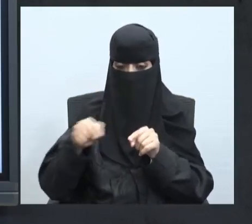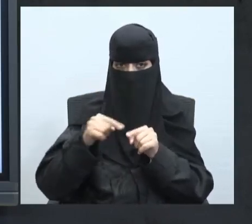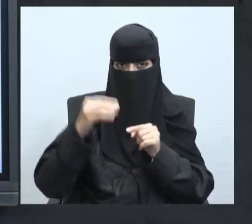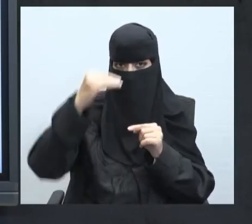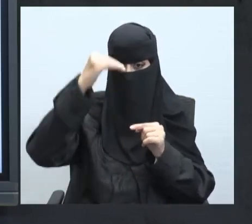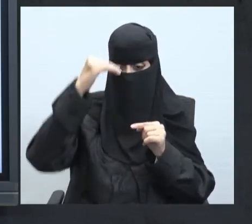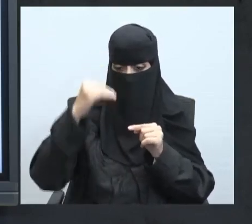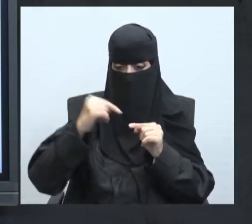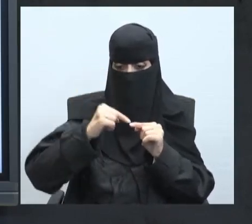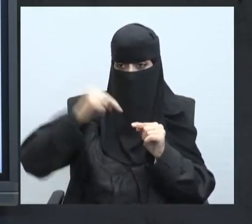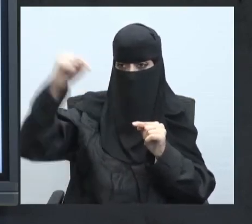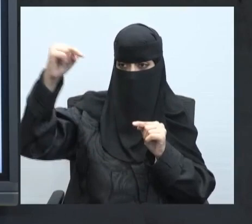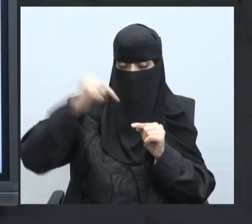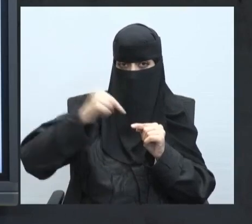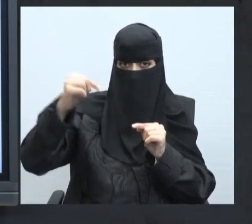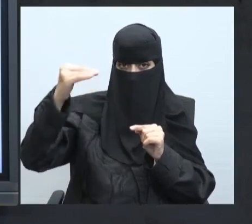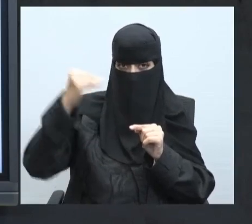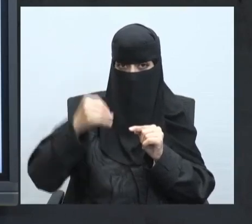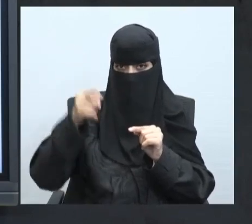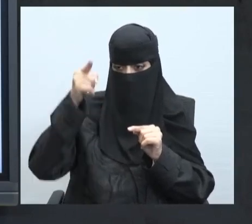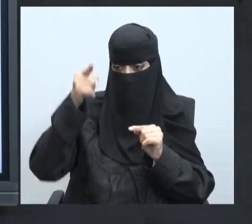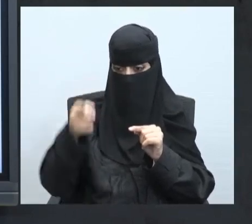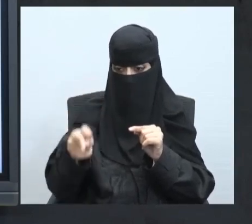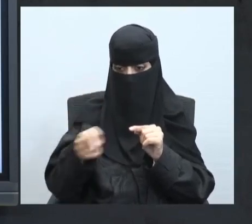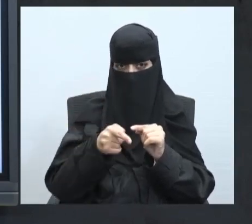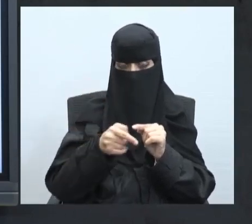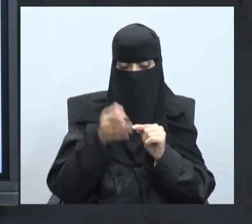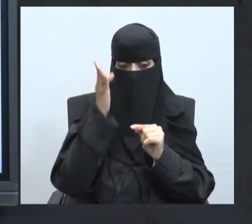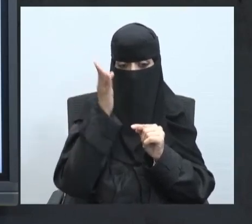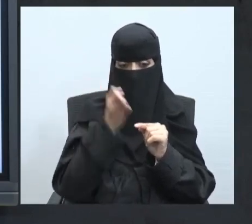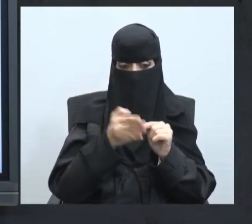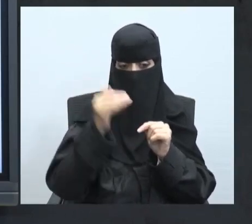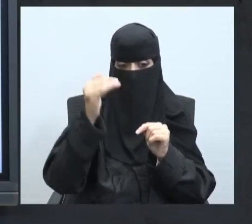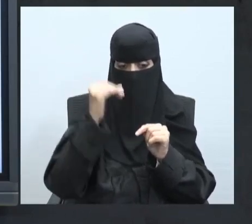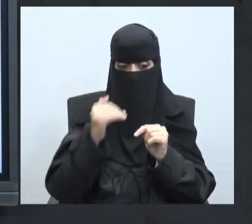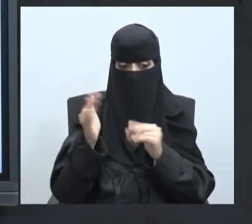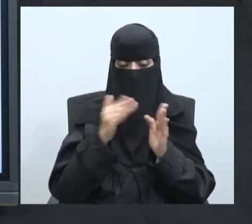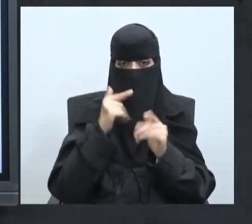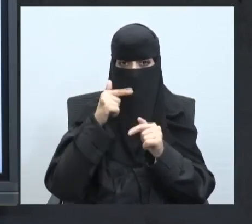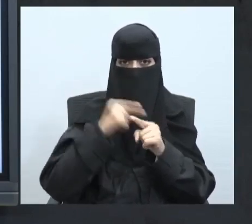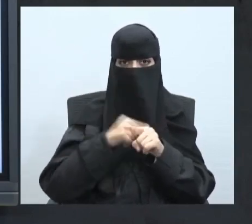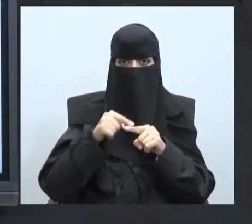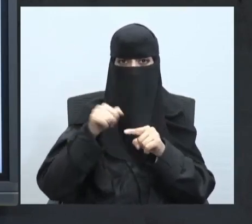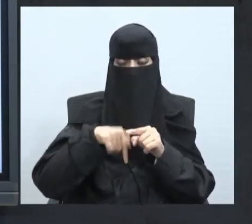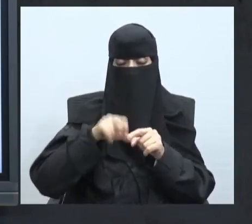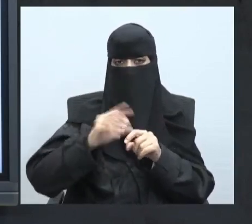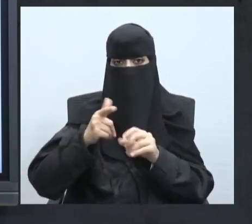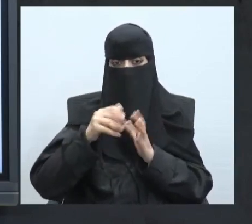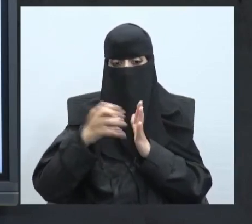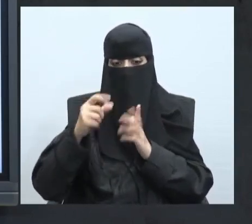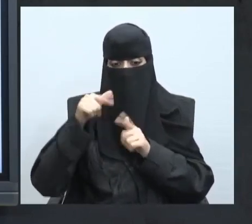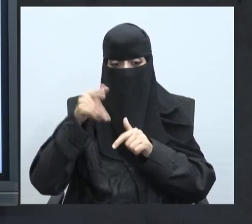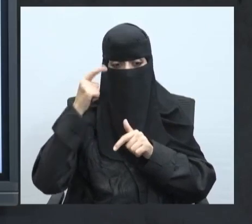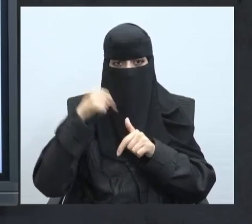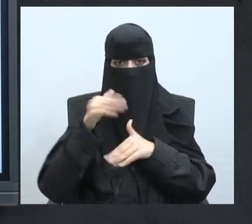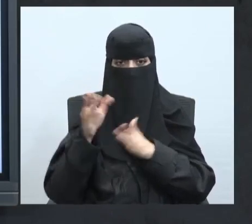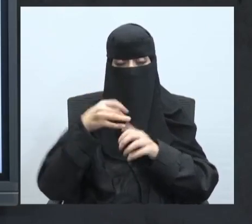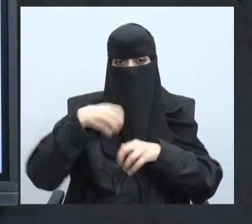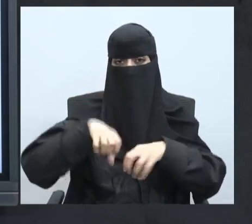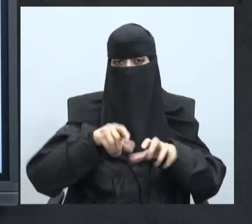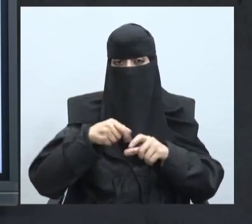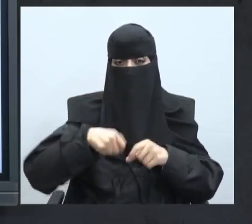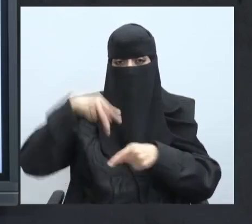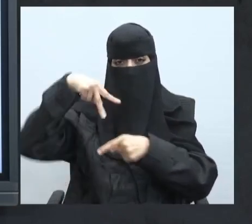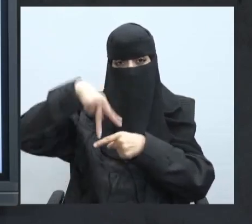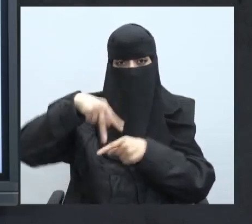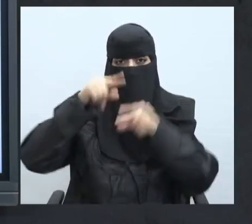تحت المنحنى كيف عن طريق تقسيم الشكل تحت المنحنى الى اشكال معروفه لديك يعني تصنفها الى